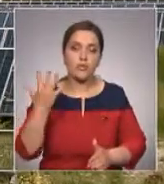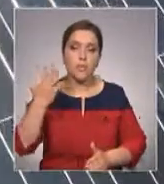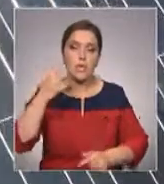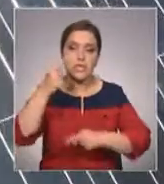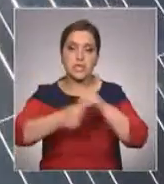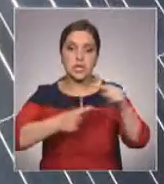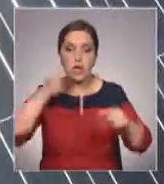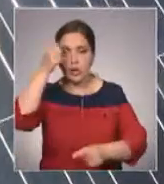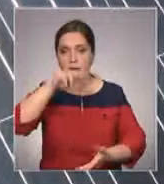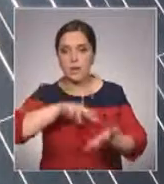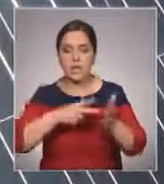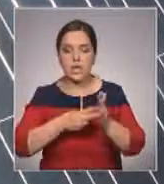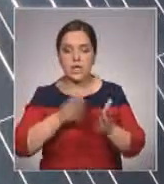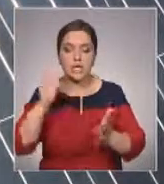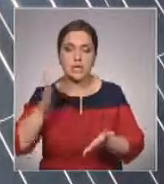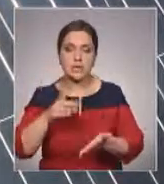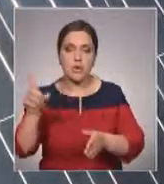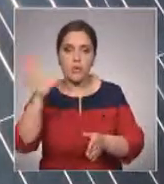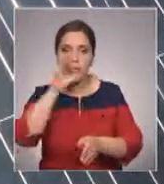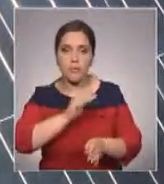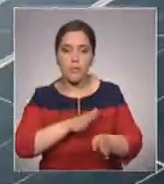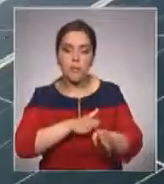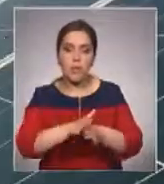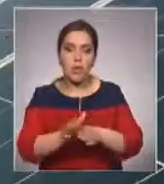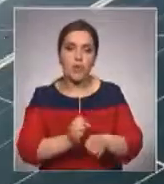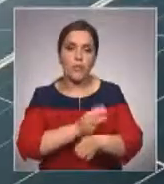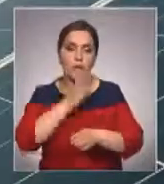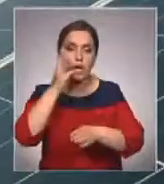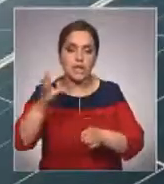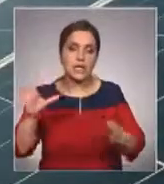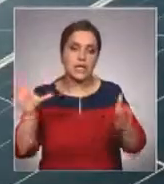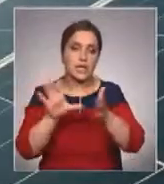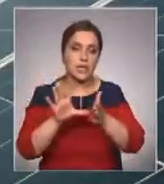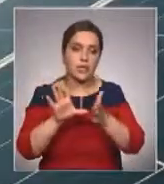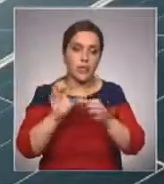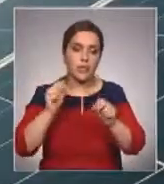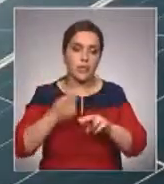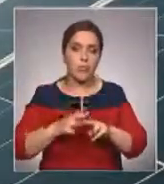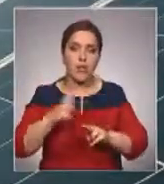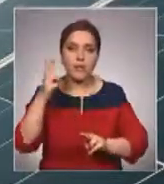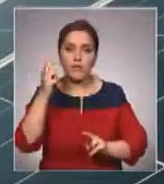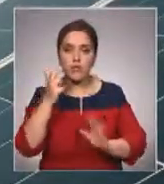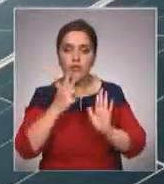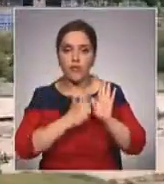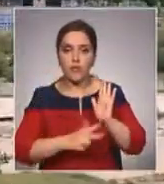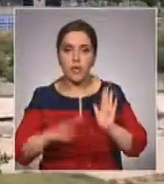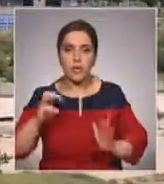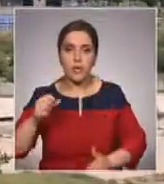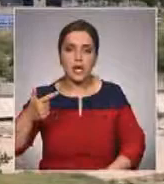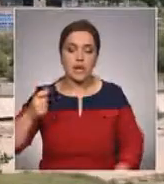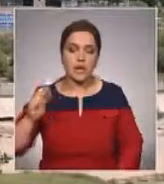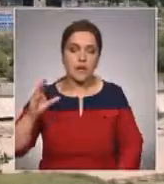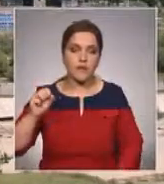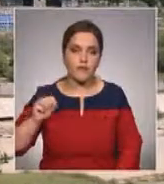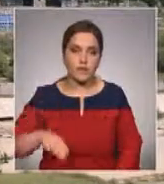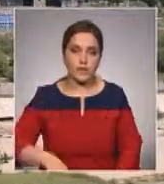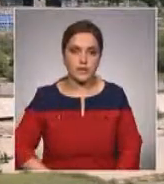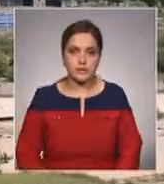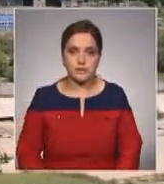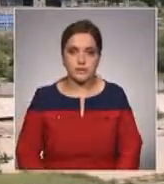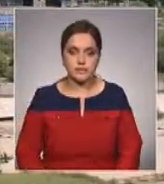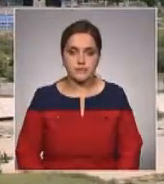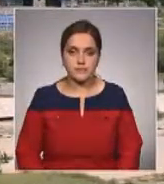область сможет полностью покрыть дефицит в электроэнергии. А это порядка 280 мегаватт. Наталья Цой, Нурмахан Мусатов, Нурмахан